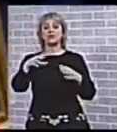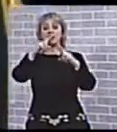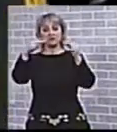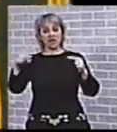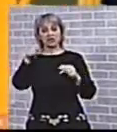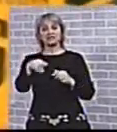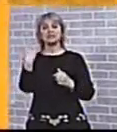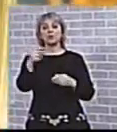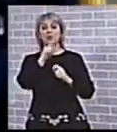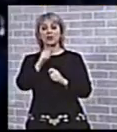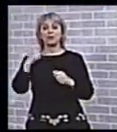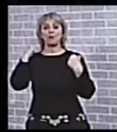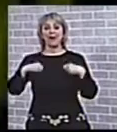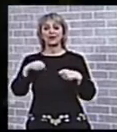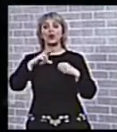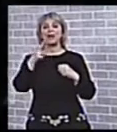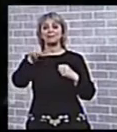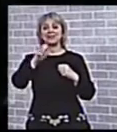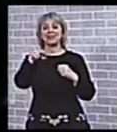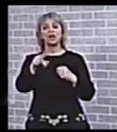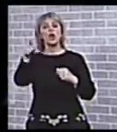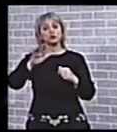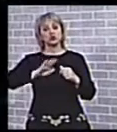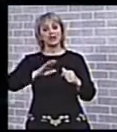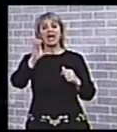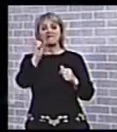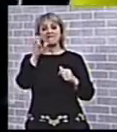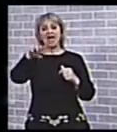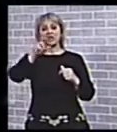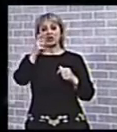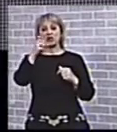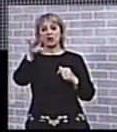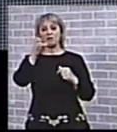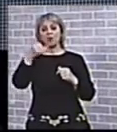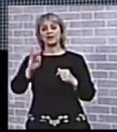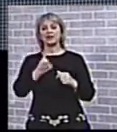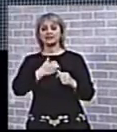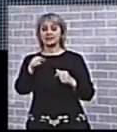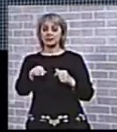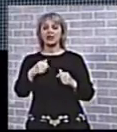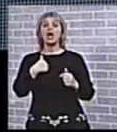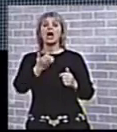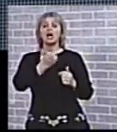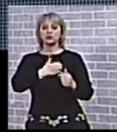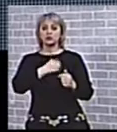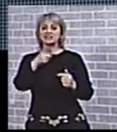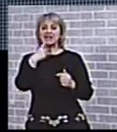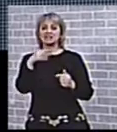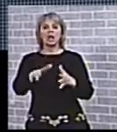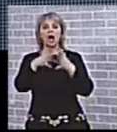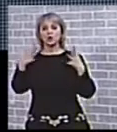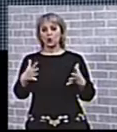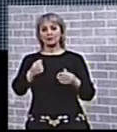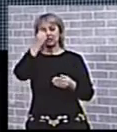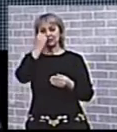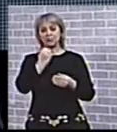дворец. Ему подарили майку капитана, хотя ждал от Вяхиревой. Хочу сказать